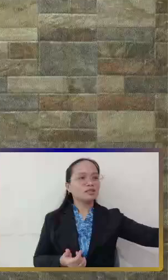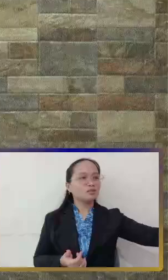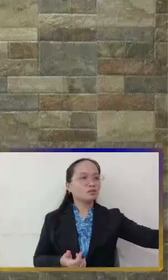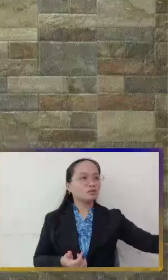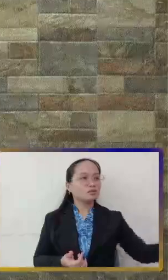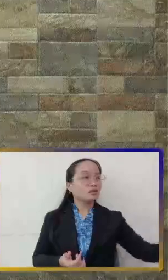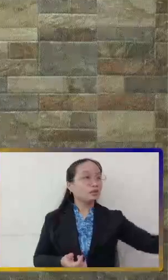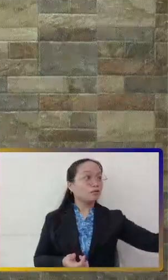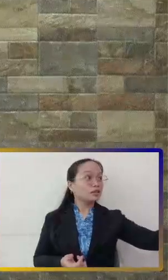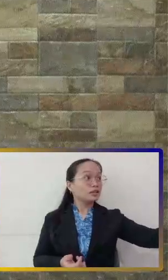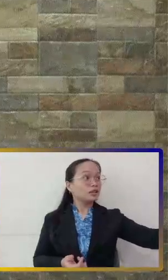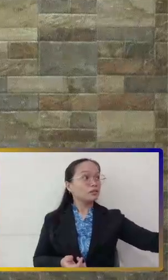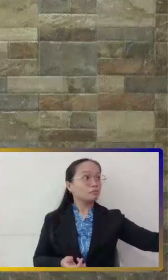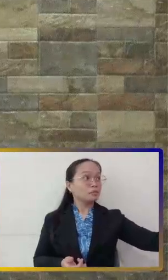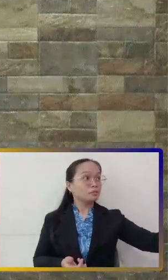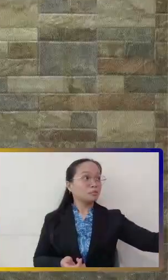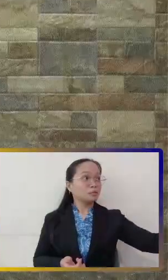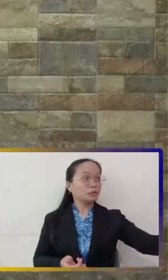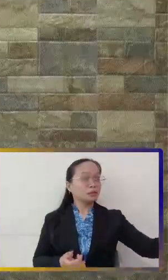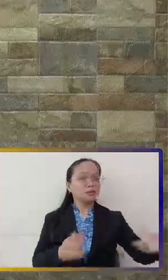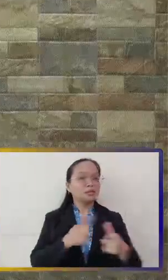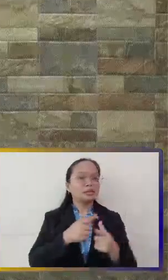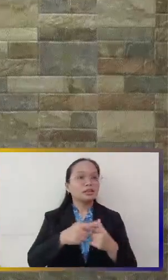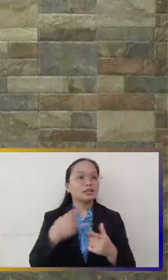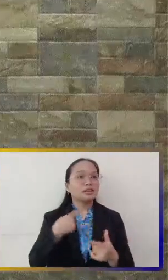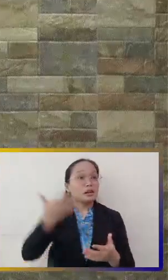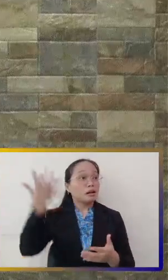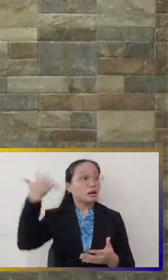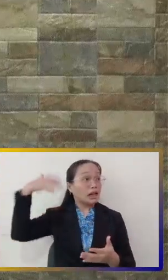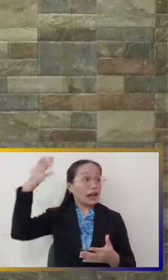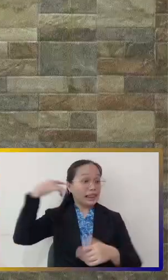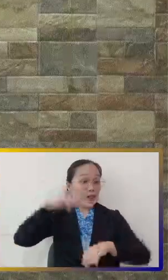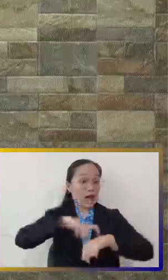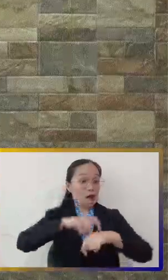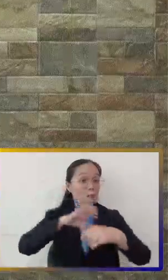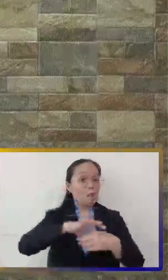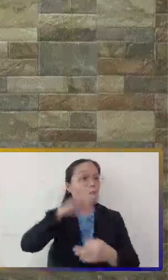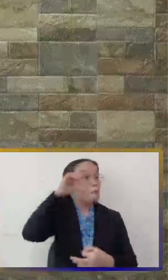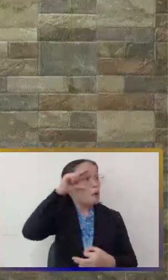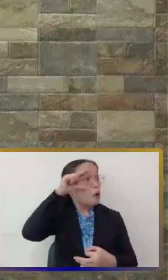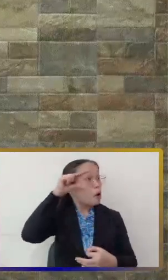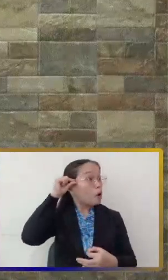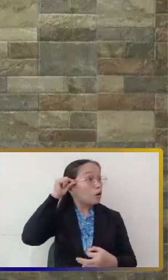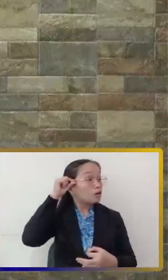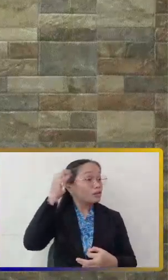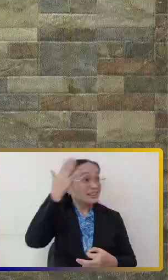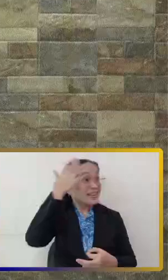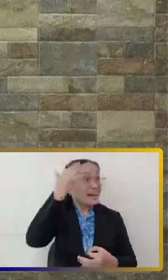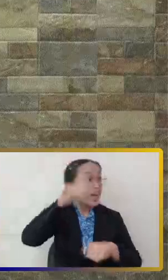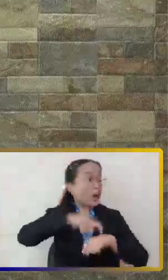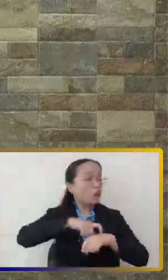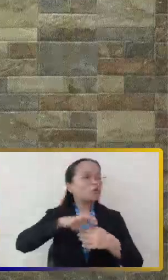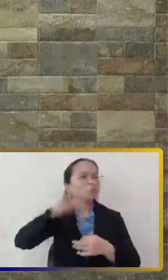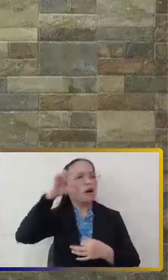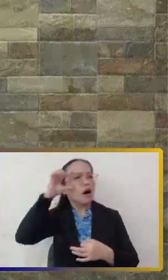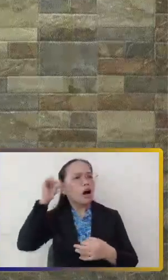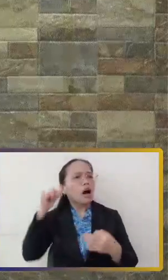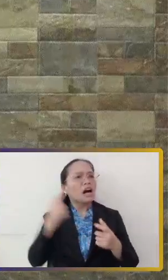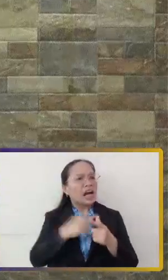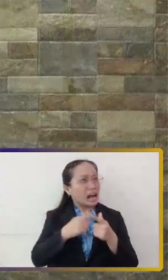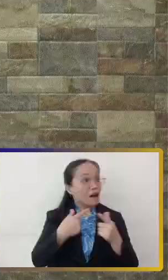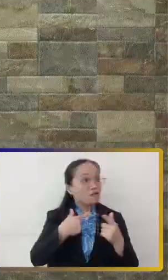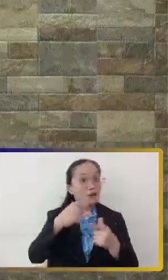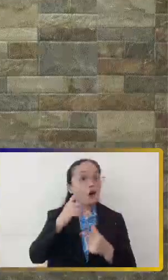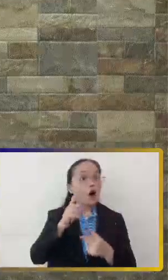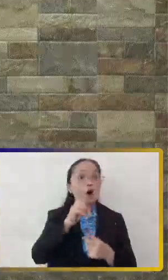Word of God. Now, back in the time of Moses, there is a covenant. During the time of Abraham, there is also a covenant. We